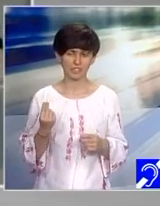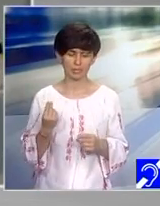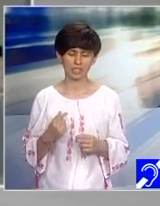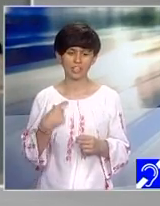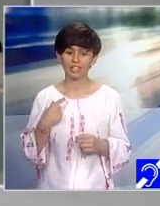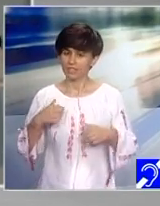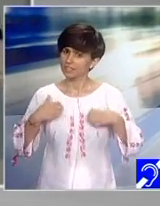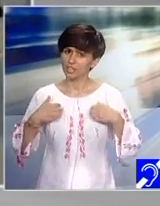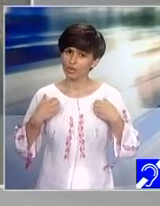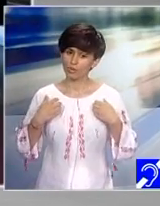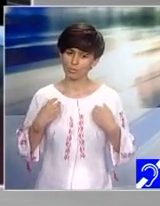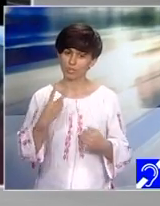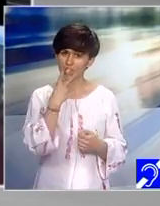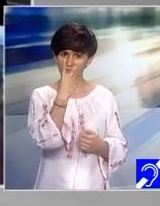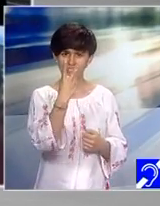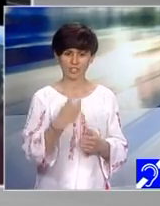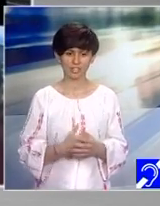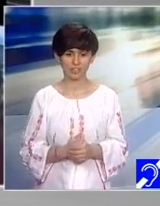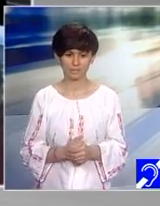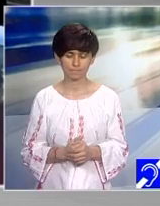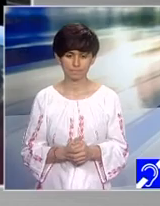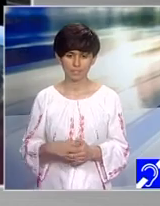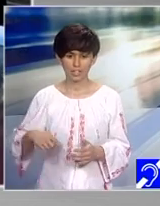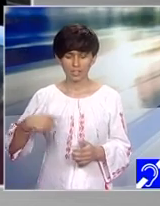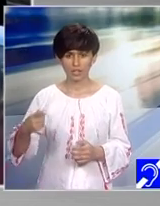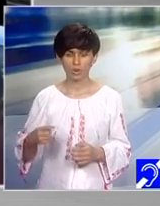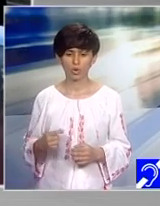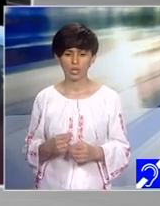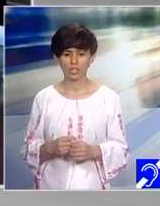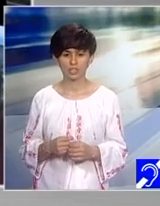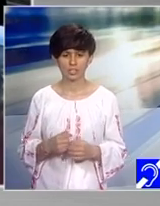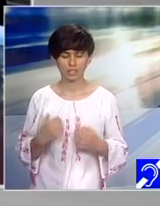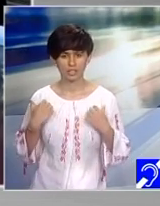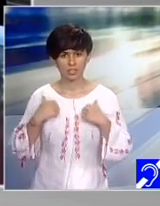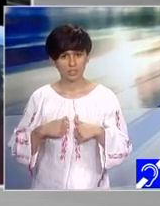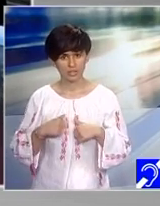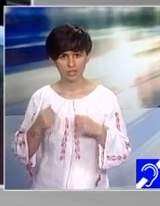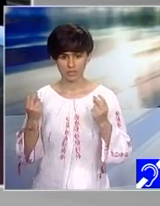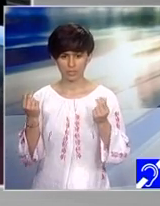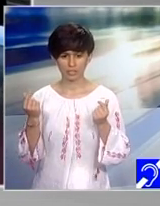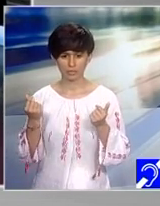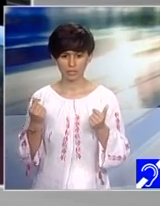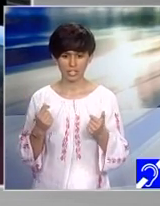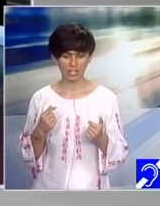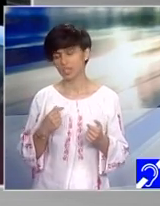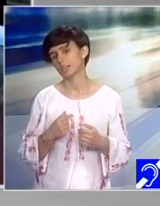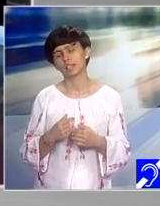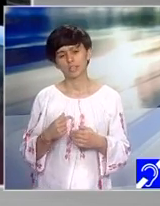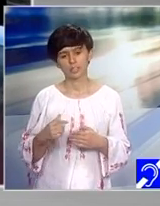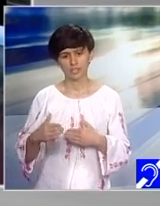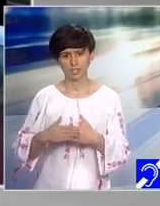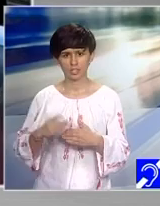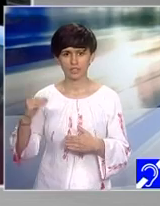estetică, nu numai tehnică, o altă cămașă de lângă Drăgășani, care respectă